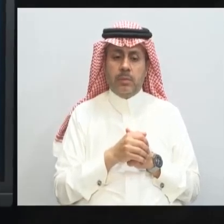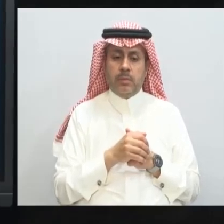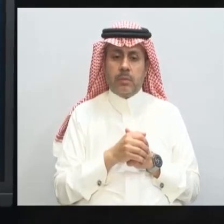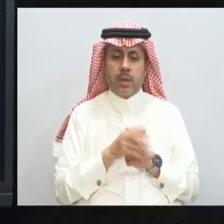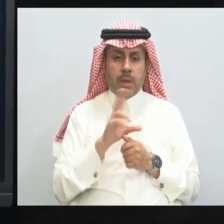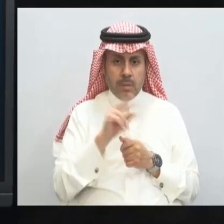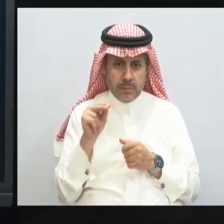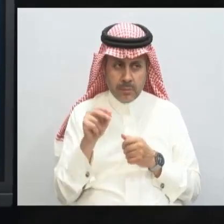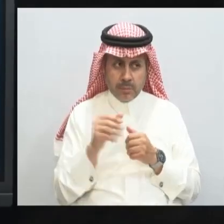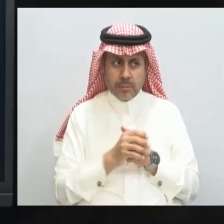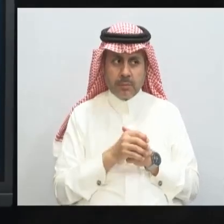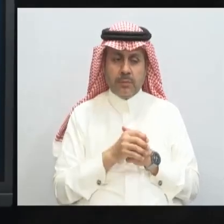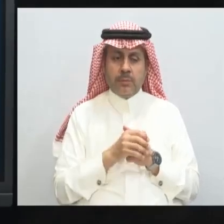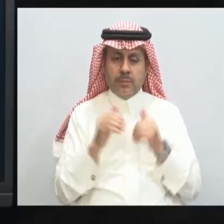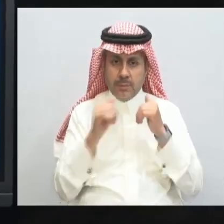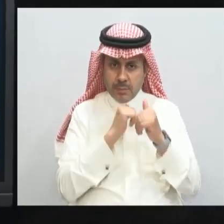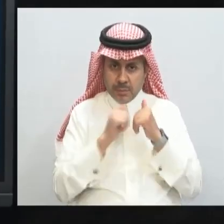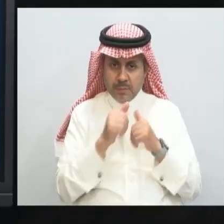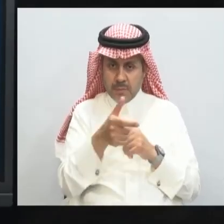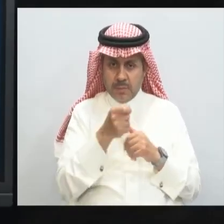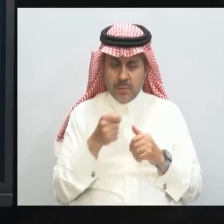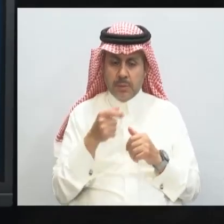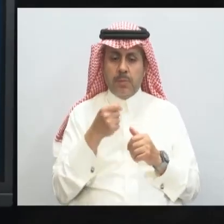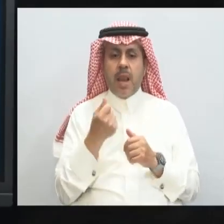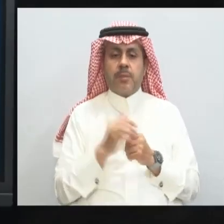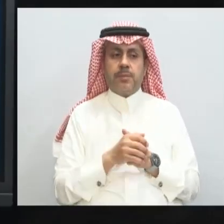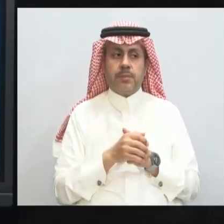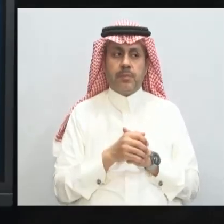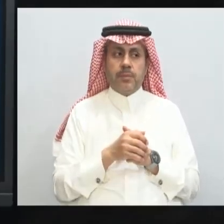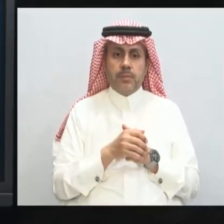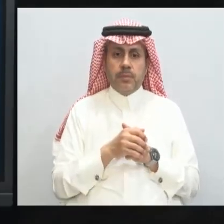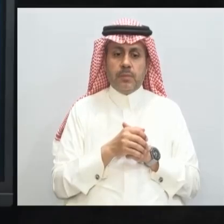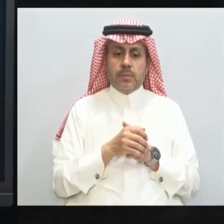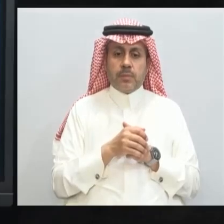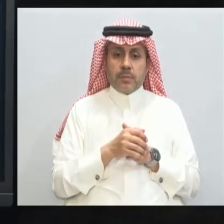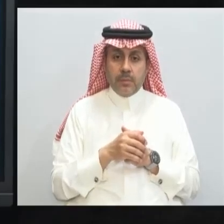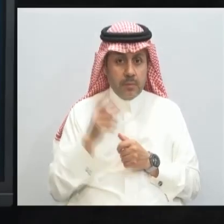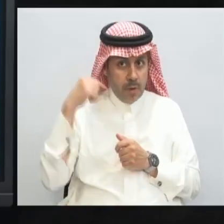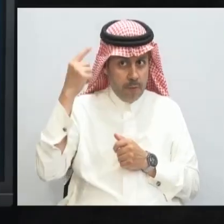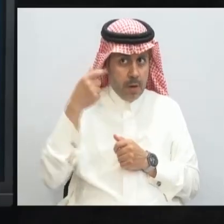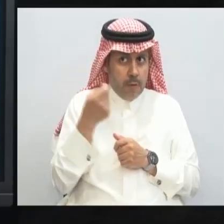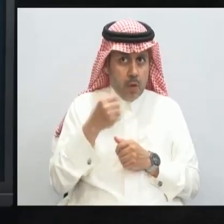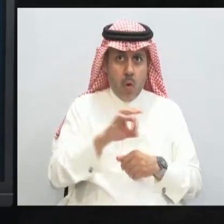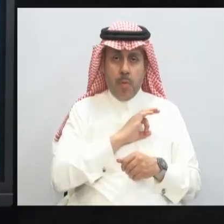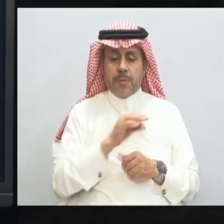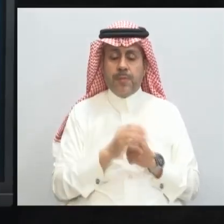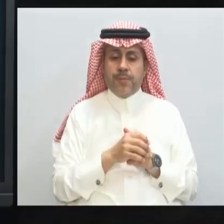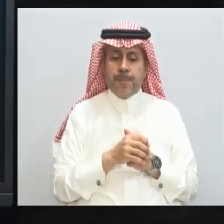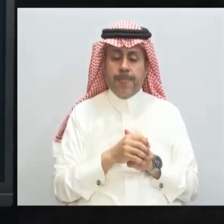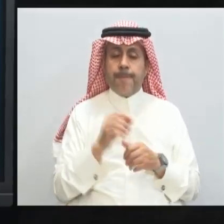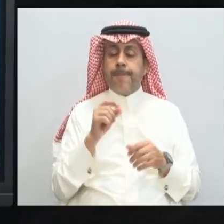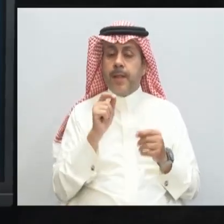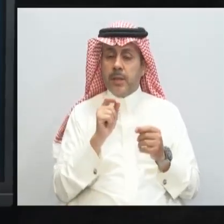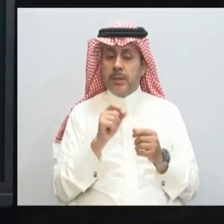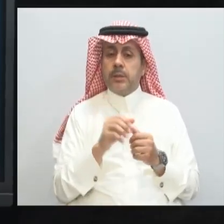يذكر امثله على طرق كسب المال الان تريد انت ان تجمع المال وحب المال صفه